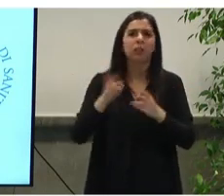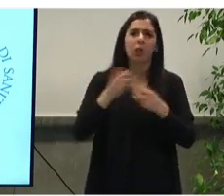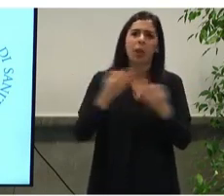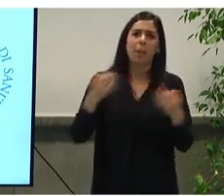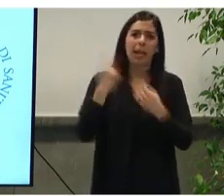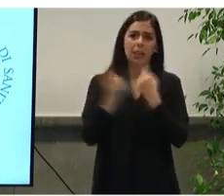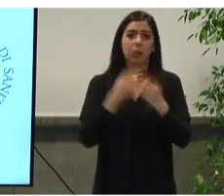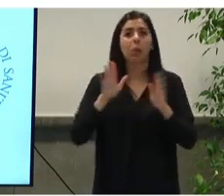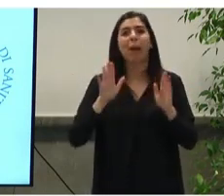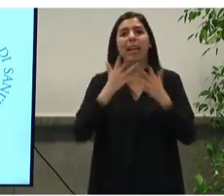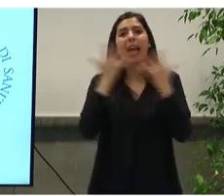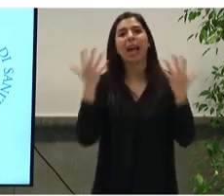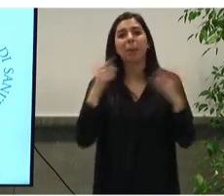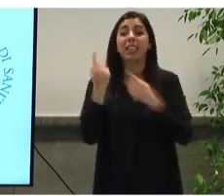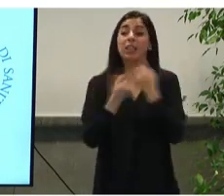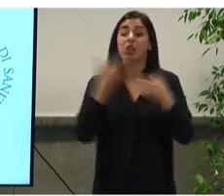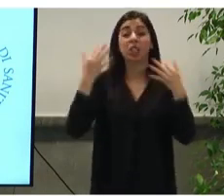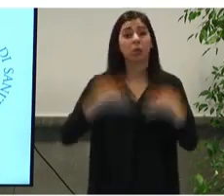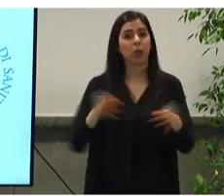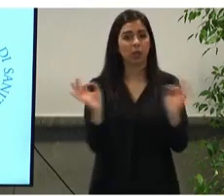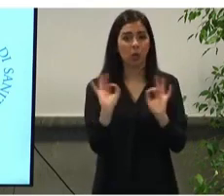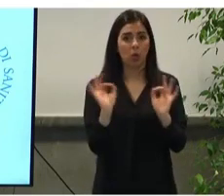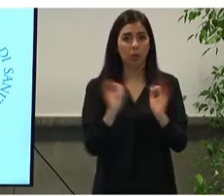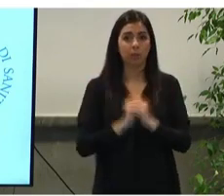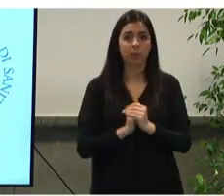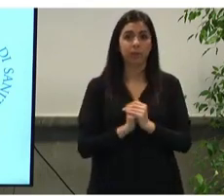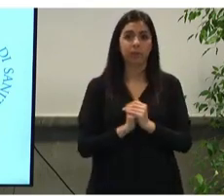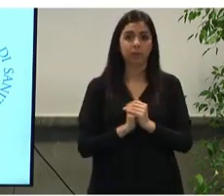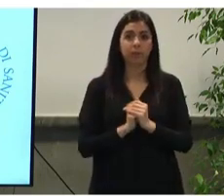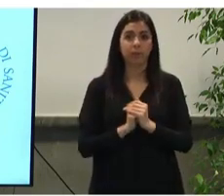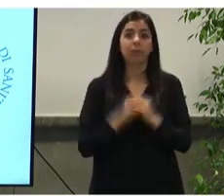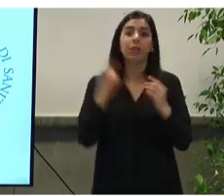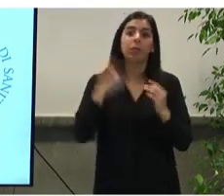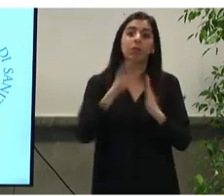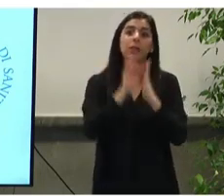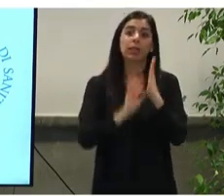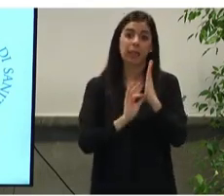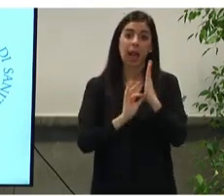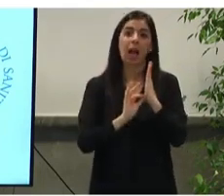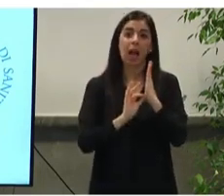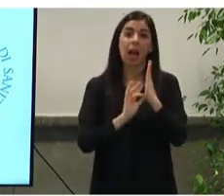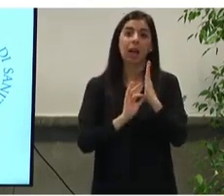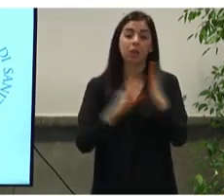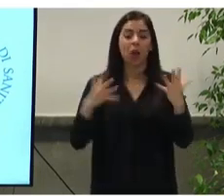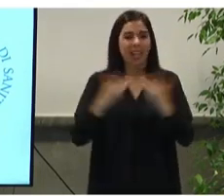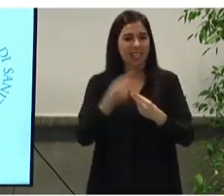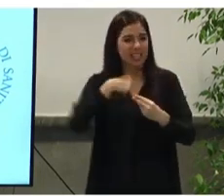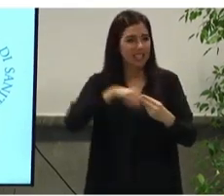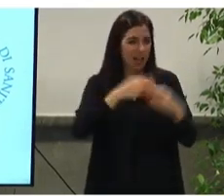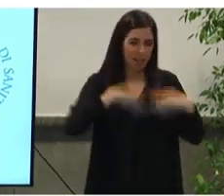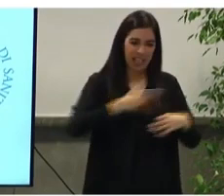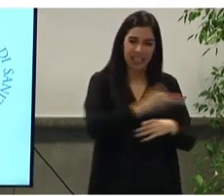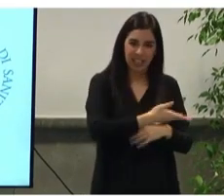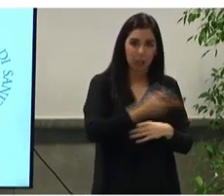ancora in una situazione di sicurezza, e ci mancherebbe altro. Questo è il dato che insieme insomma all'istituto abbiamo deciso di